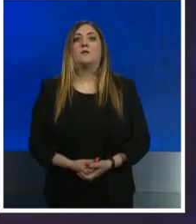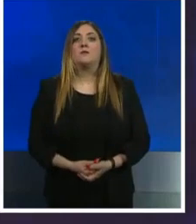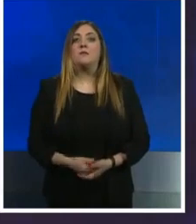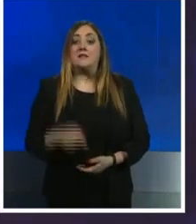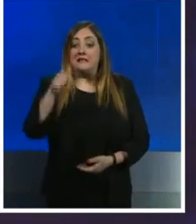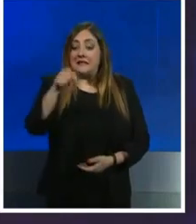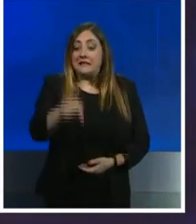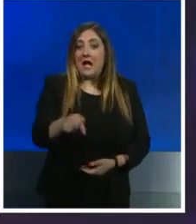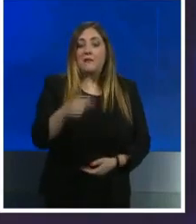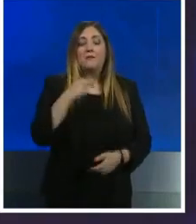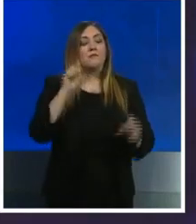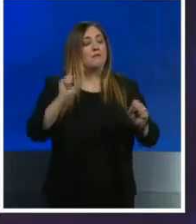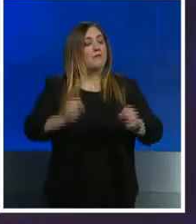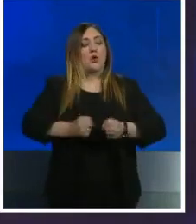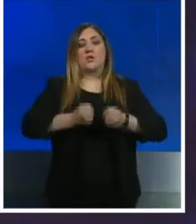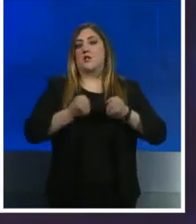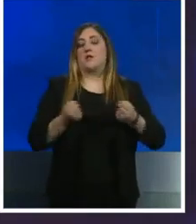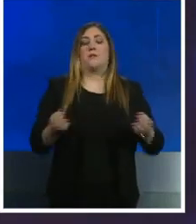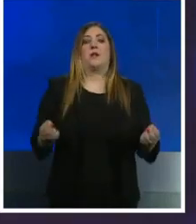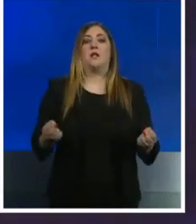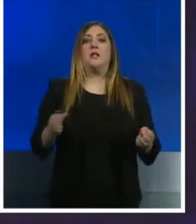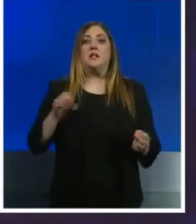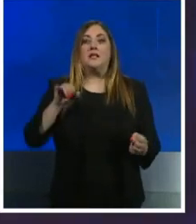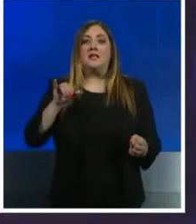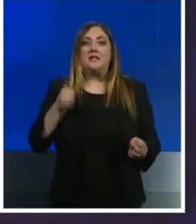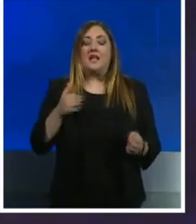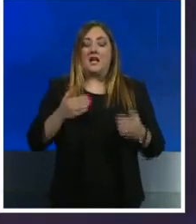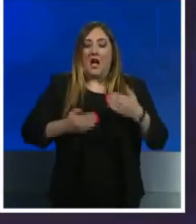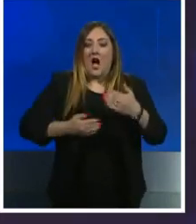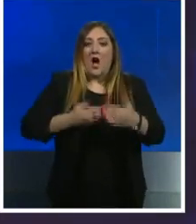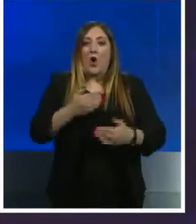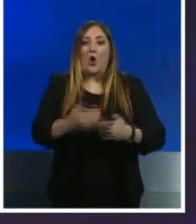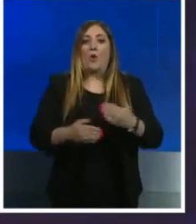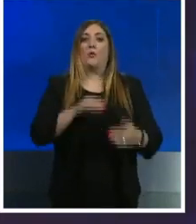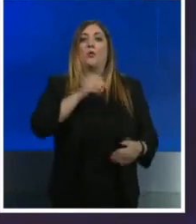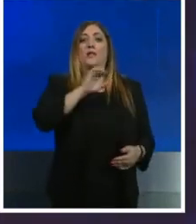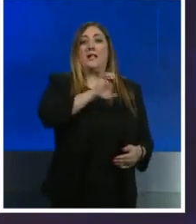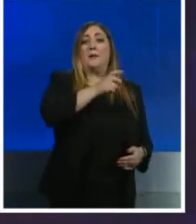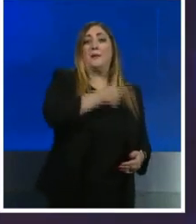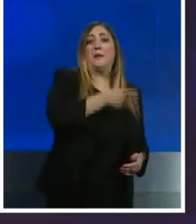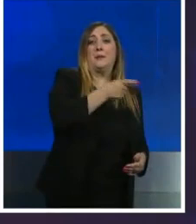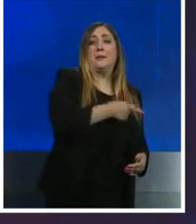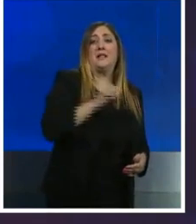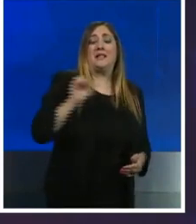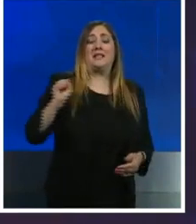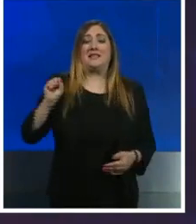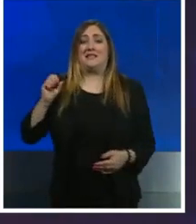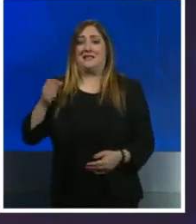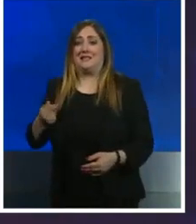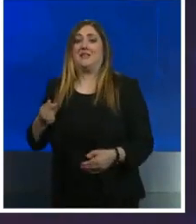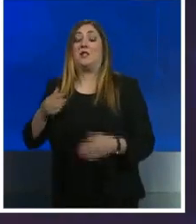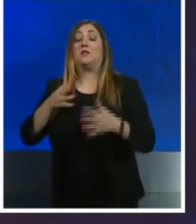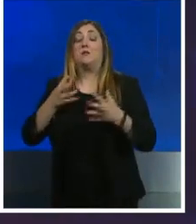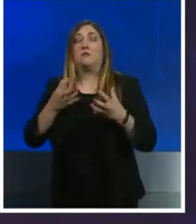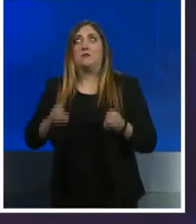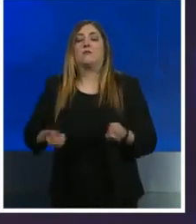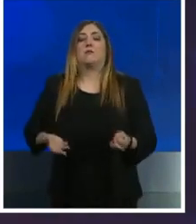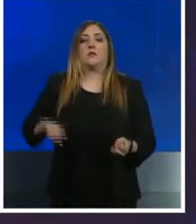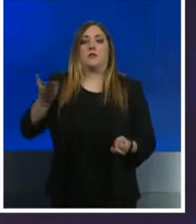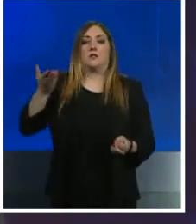ma jseħx sakemm jiqpa l-IPP u SD iżommu il-maġġoranza.